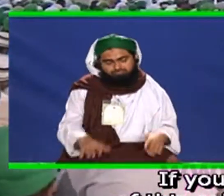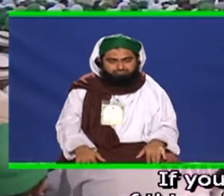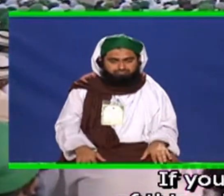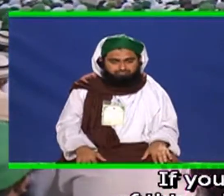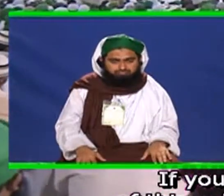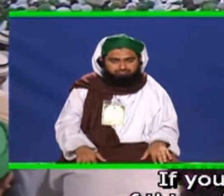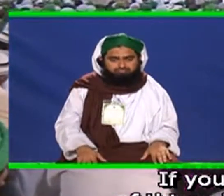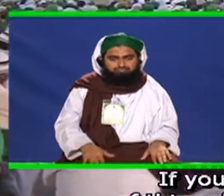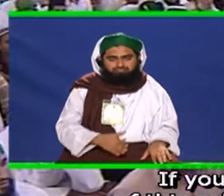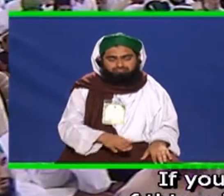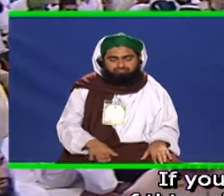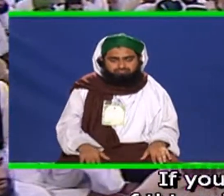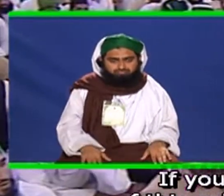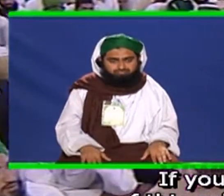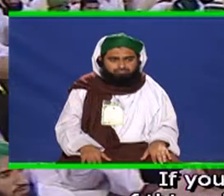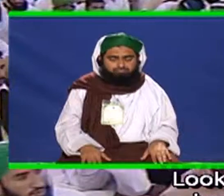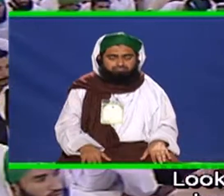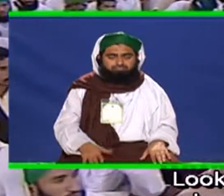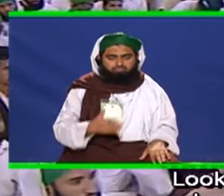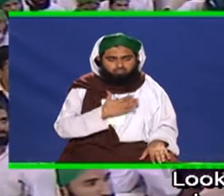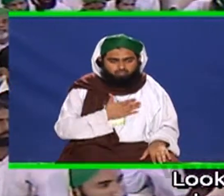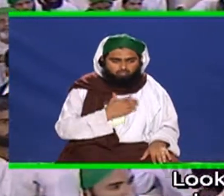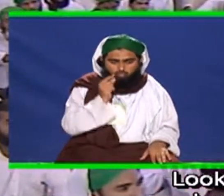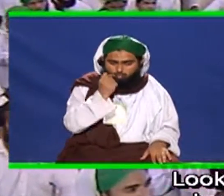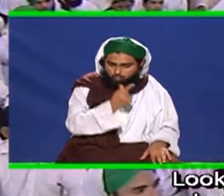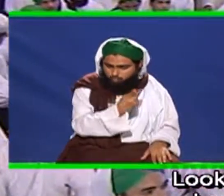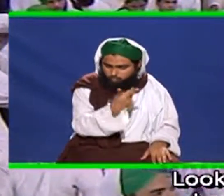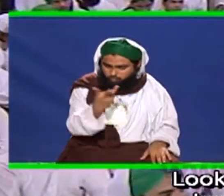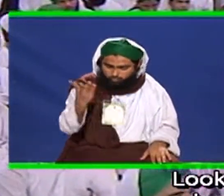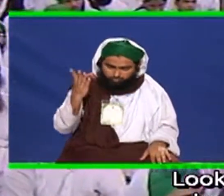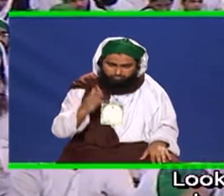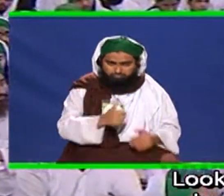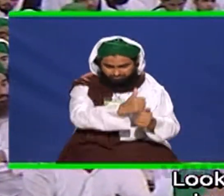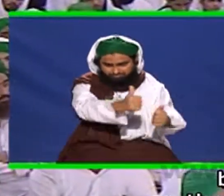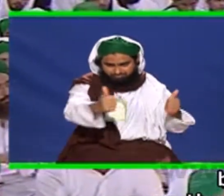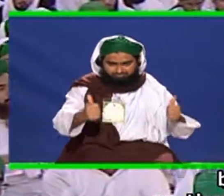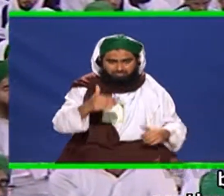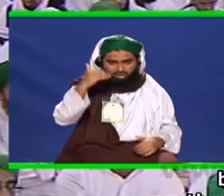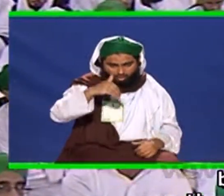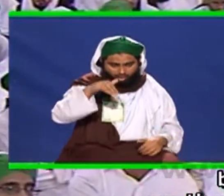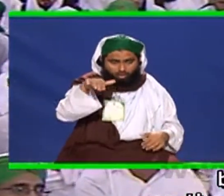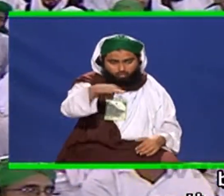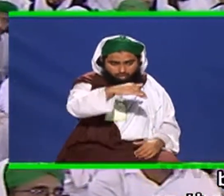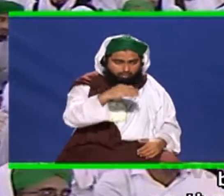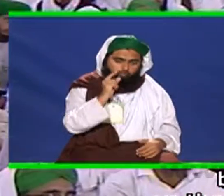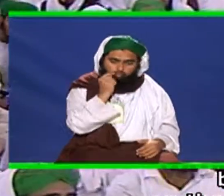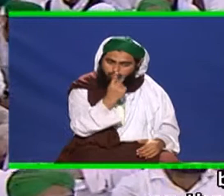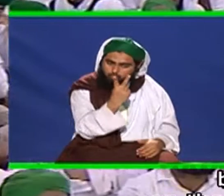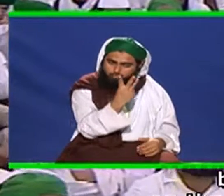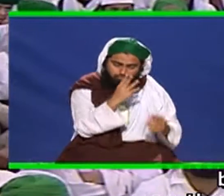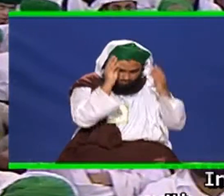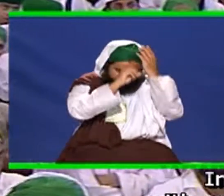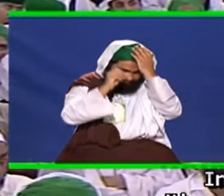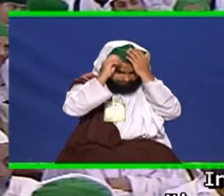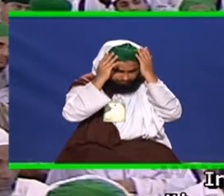है, वरना मतलब जैसी आपकी मर्जी। अब देखो ना, ये हमारे बेशुमार भाई बैठे और चंद भाइयों के सर पे अमामा नजर आता